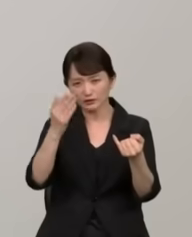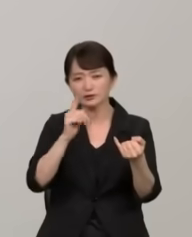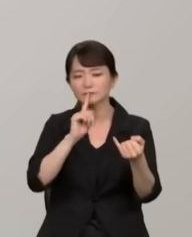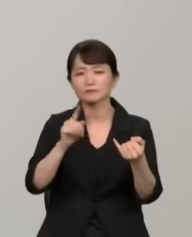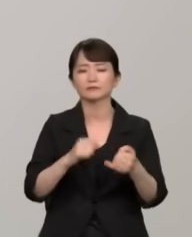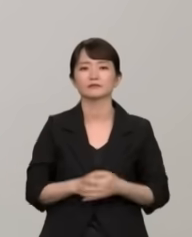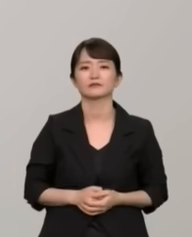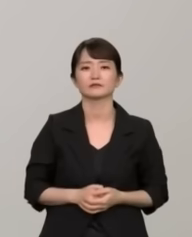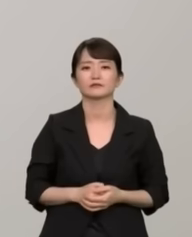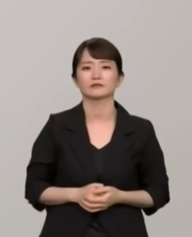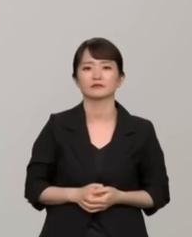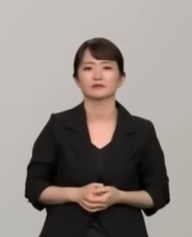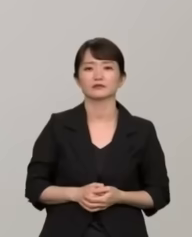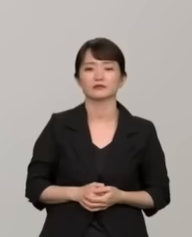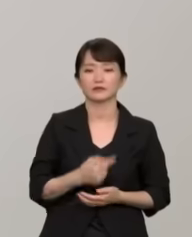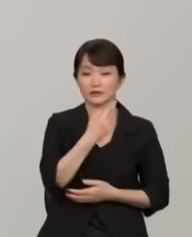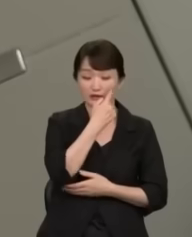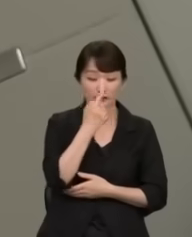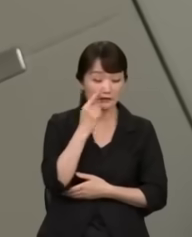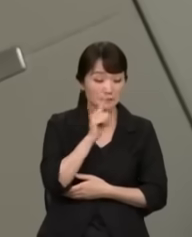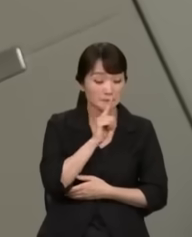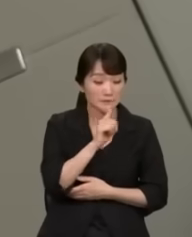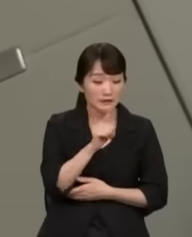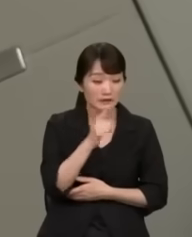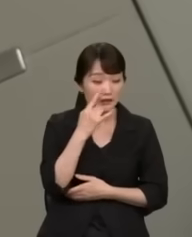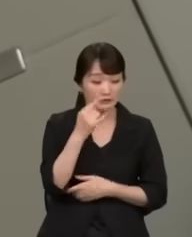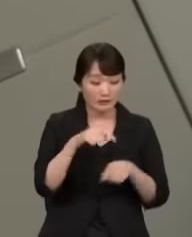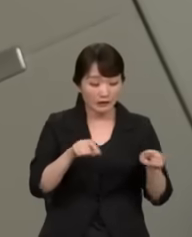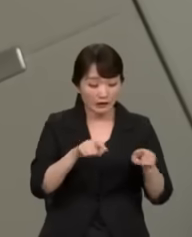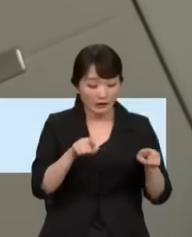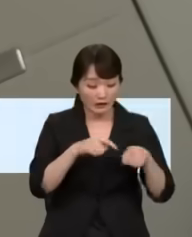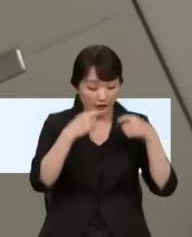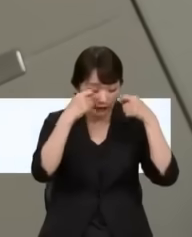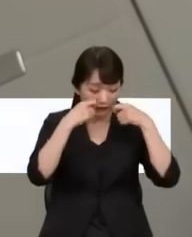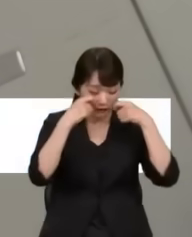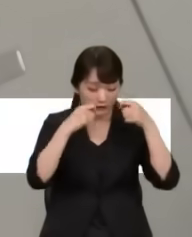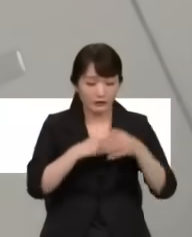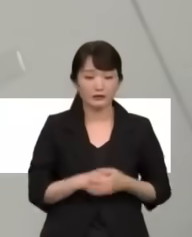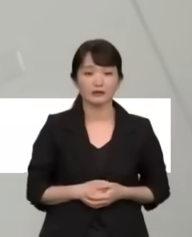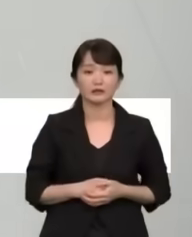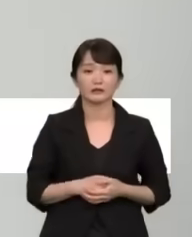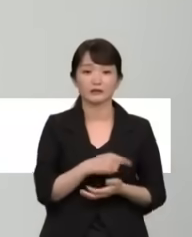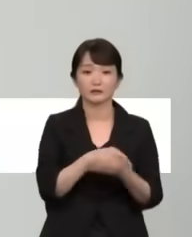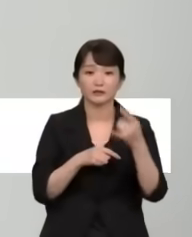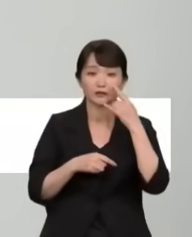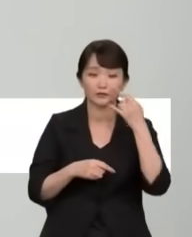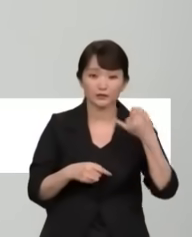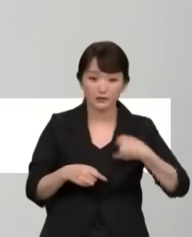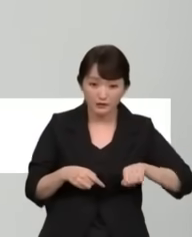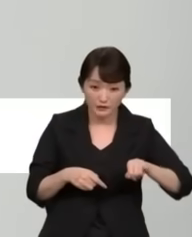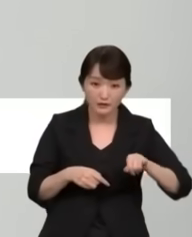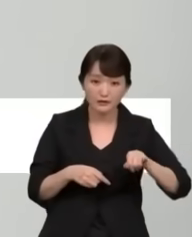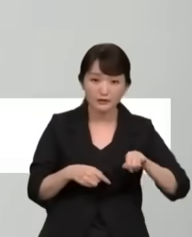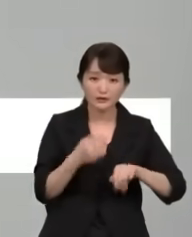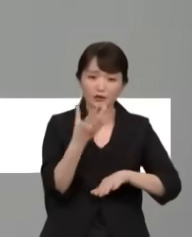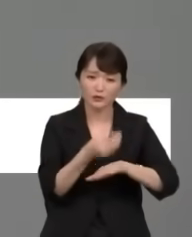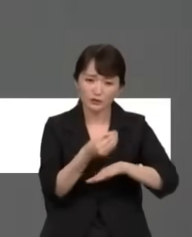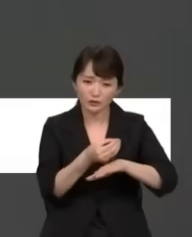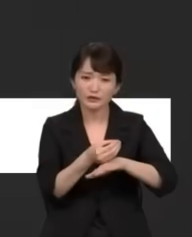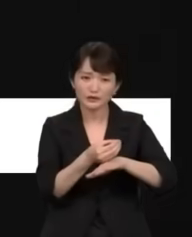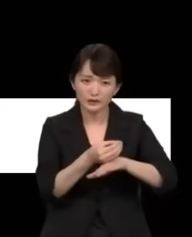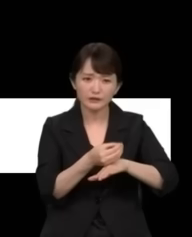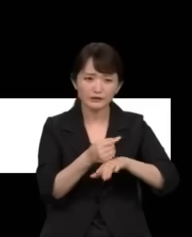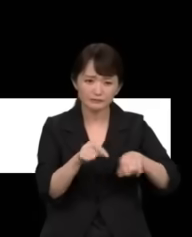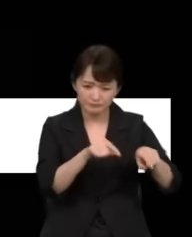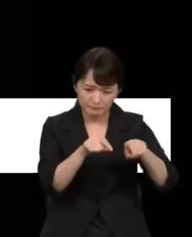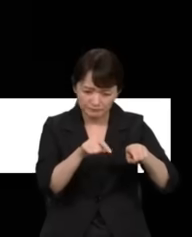어머니는 증언하는 내내 떨고 울었습니다. 이날 법정에선 피해 모녀가 범행 당일 녹음한 파일이 재생됐습니다. 5분